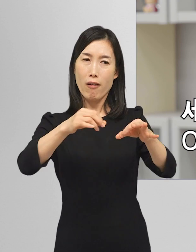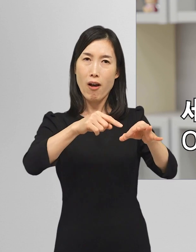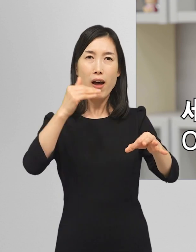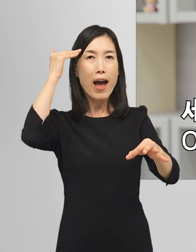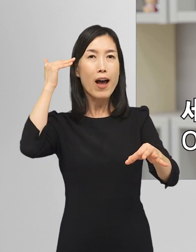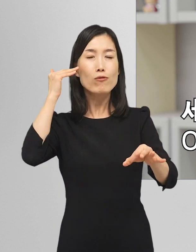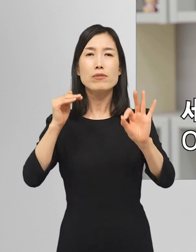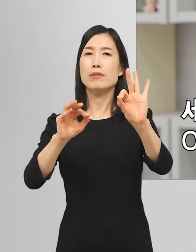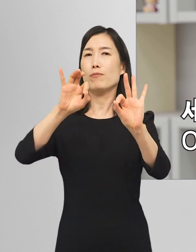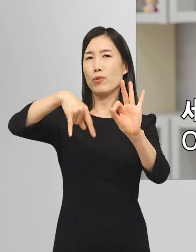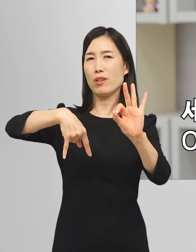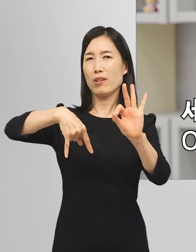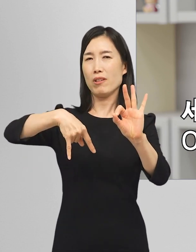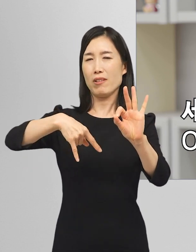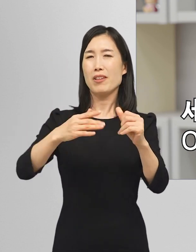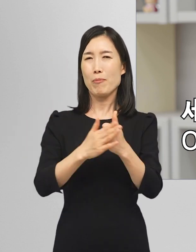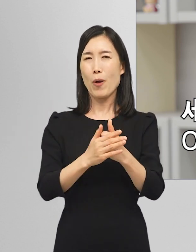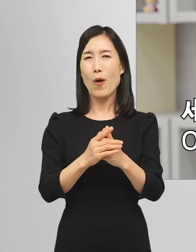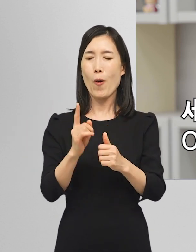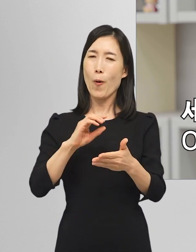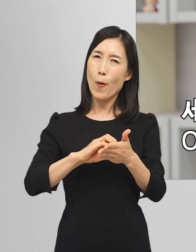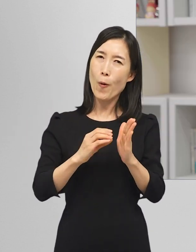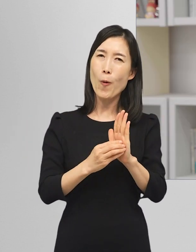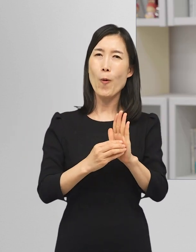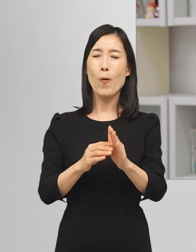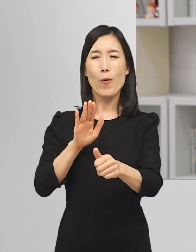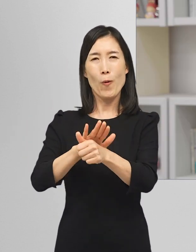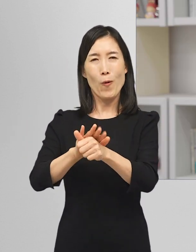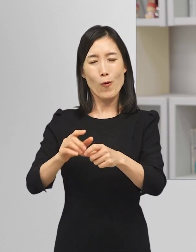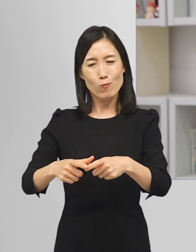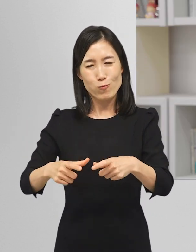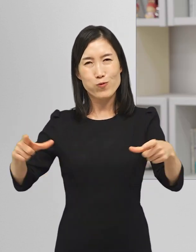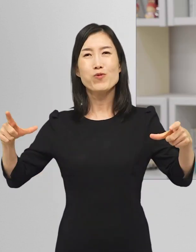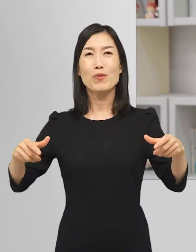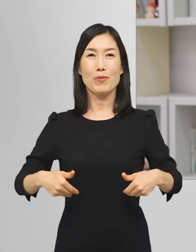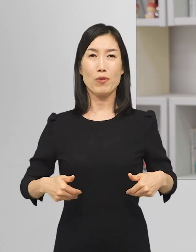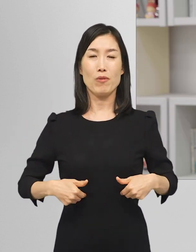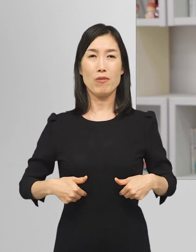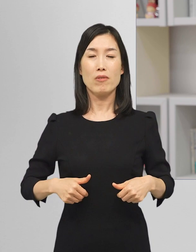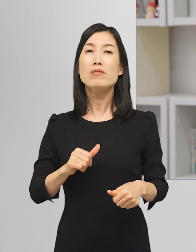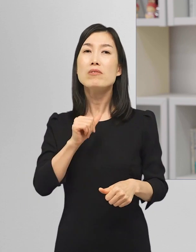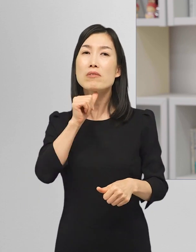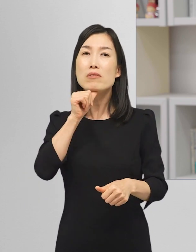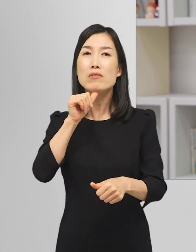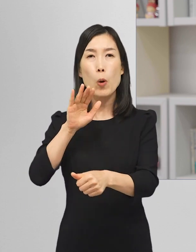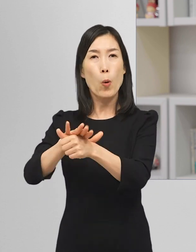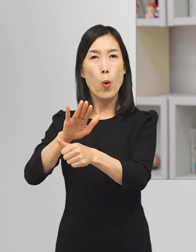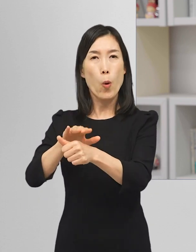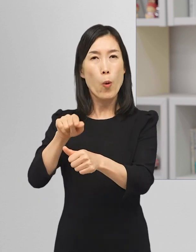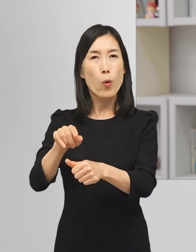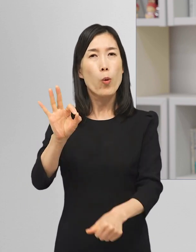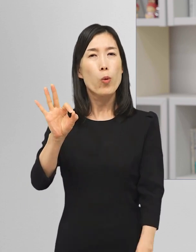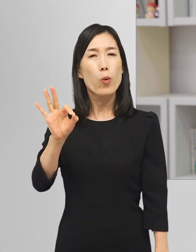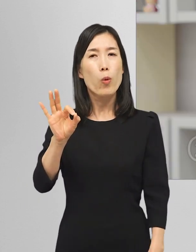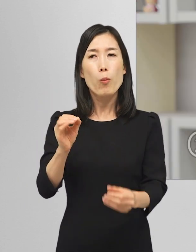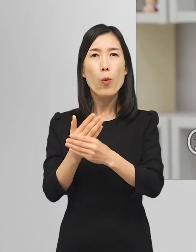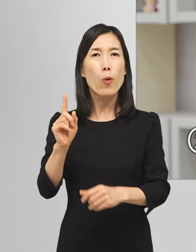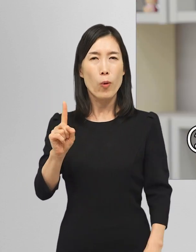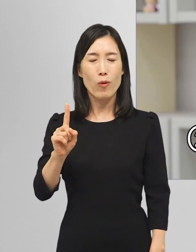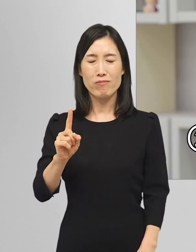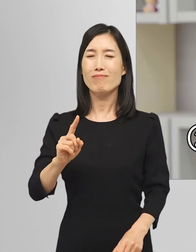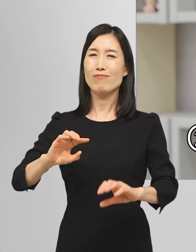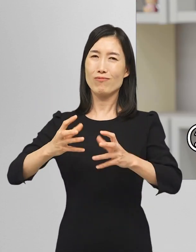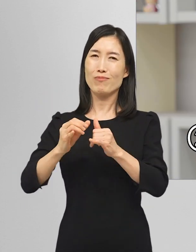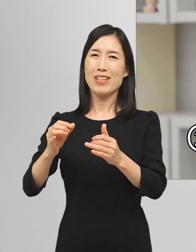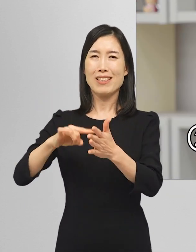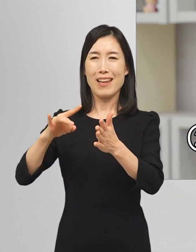어떤 ODA 사업 규모를 늘려가야 된다고 말씀드리고 싶고요. 규모를 늘린다는 것은 결국 국민의 세금을 통해서 하는 사업이기 때문에